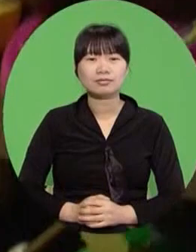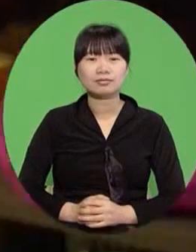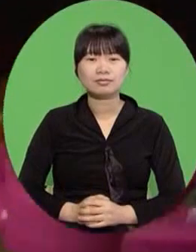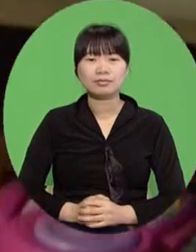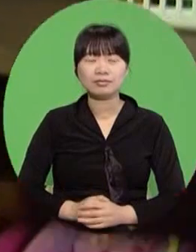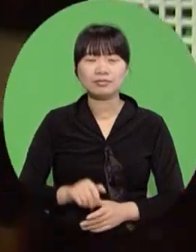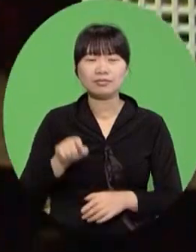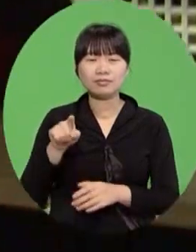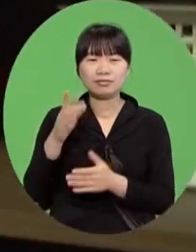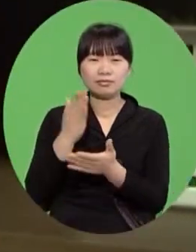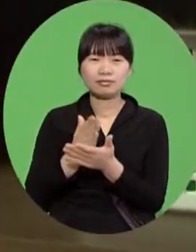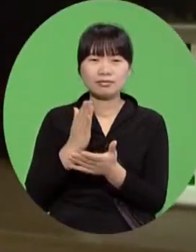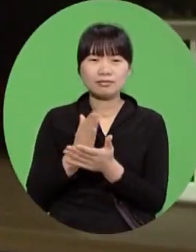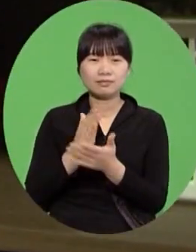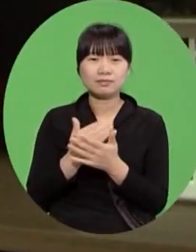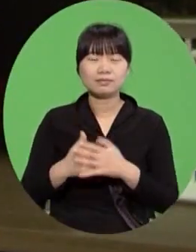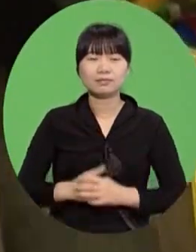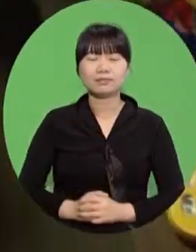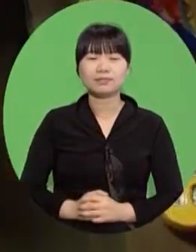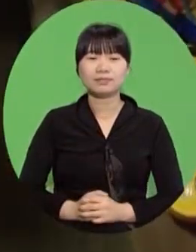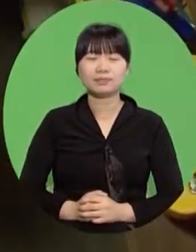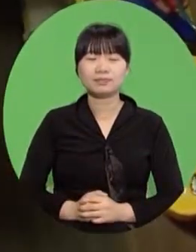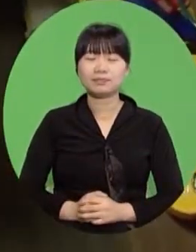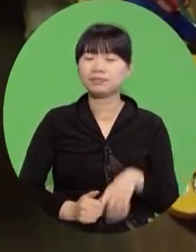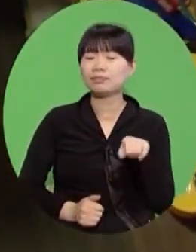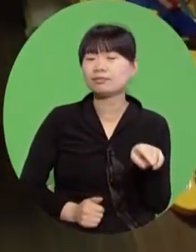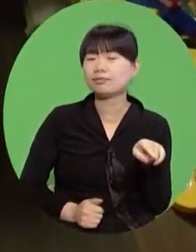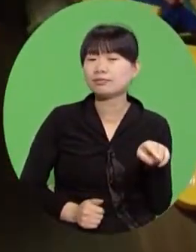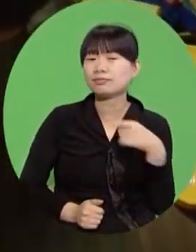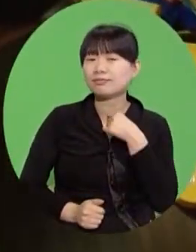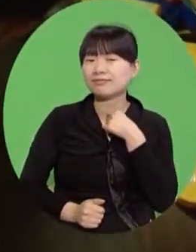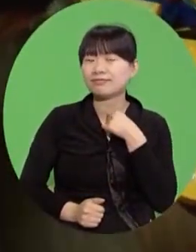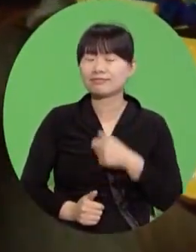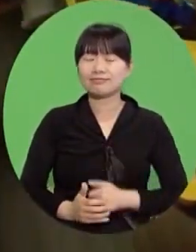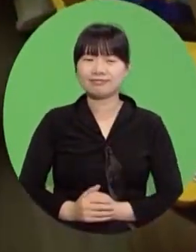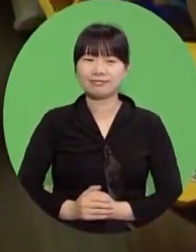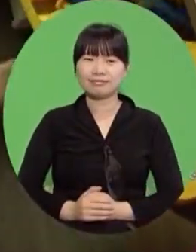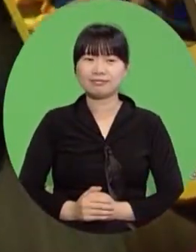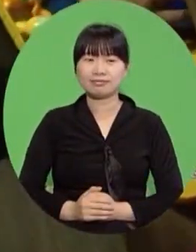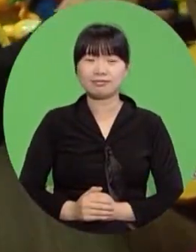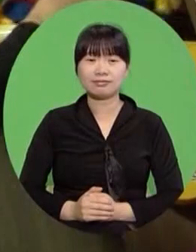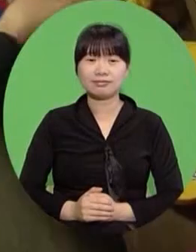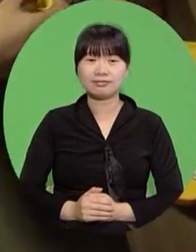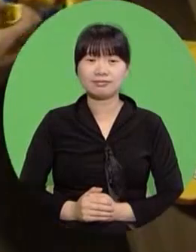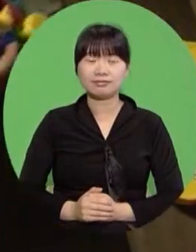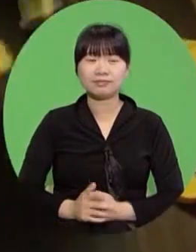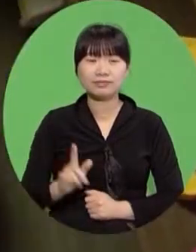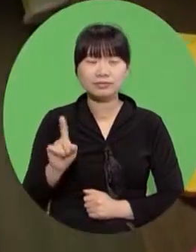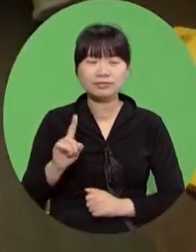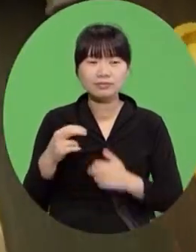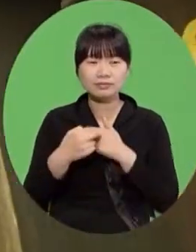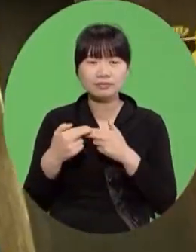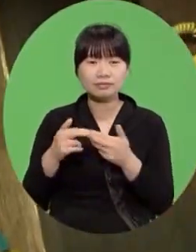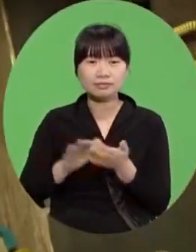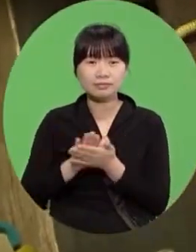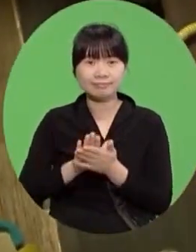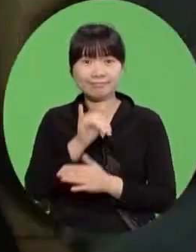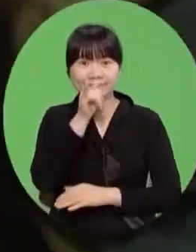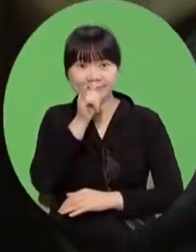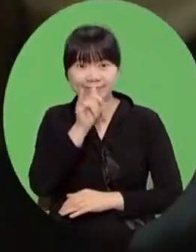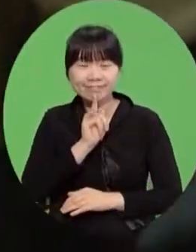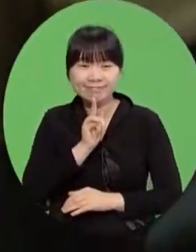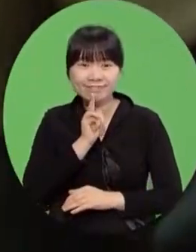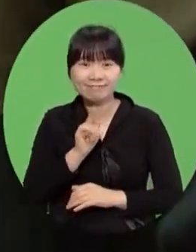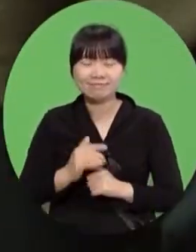응? 이거 말고. 그래, 이거 말고. 이건 희건이가 좋아하는 놀이입니다. 이거 이거는 병원 놀이네.